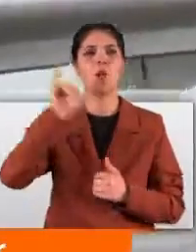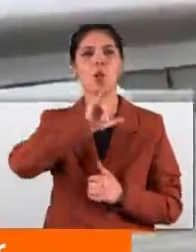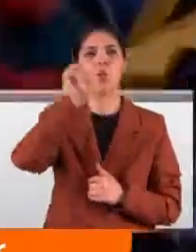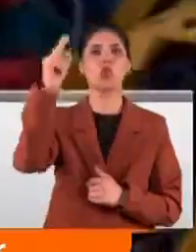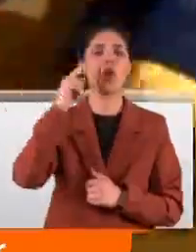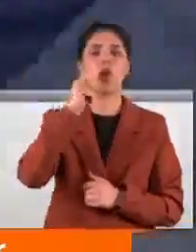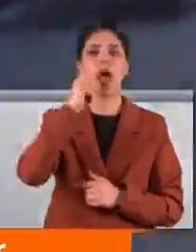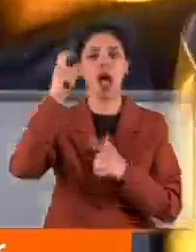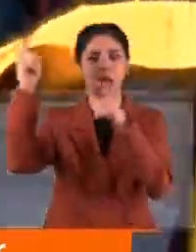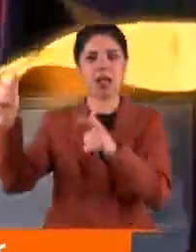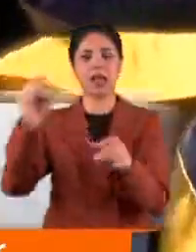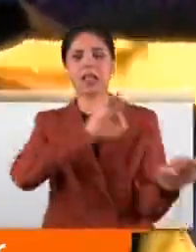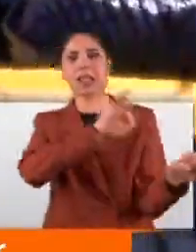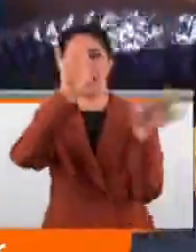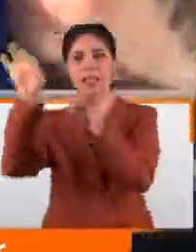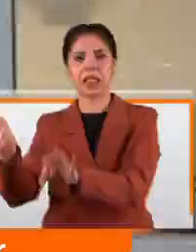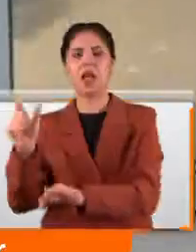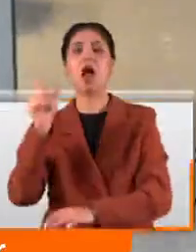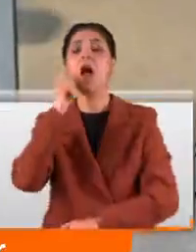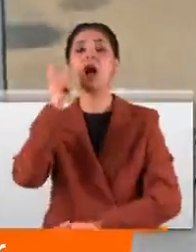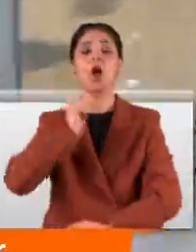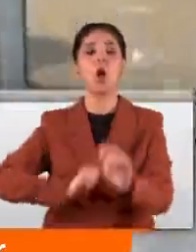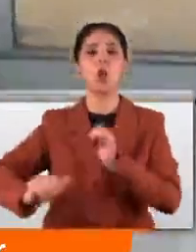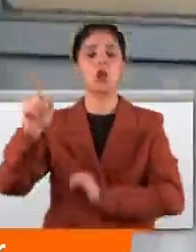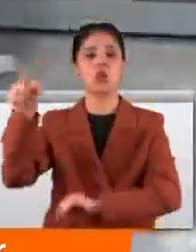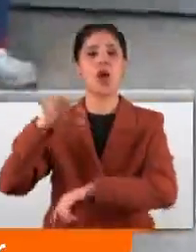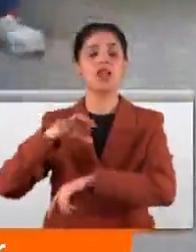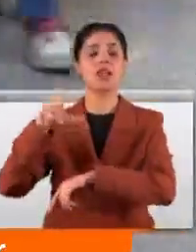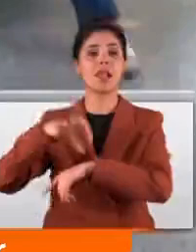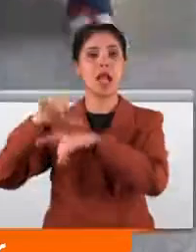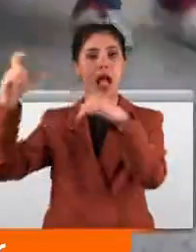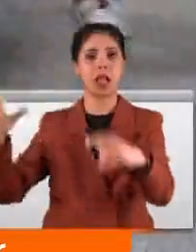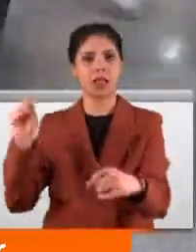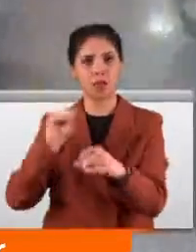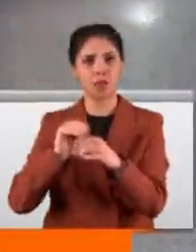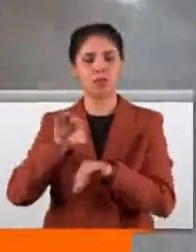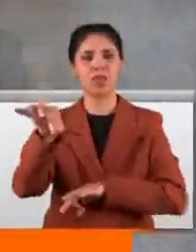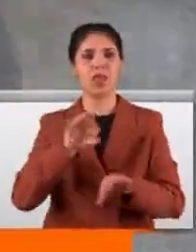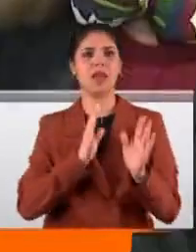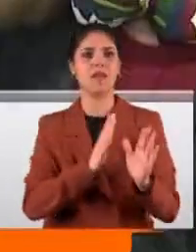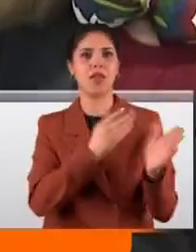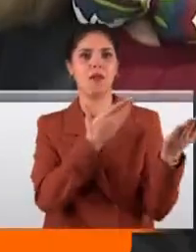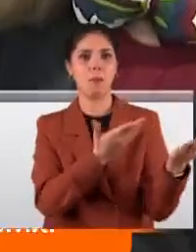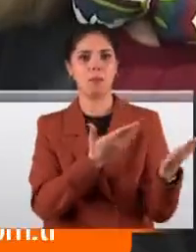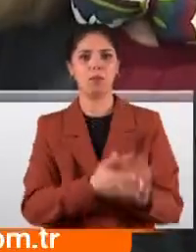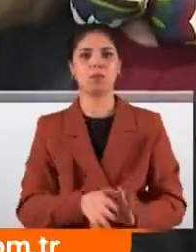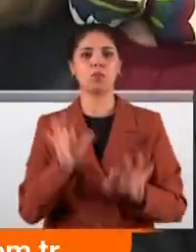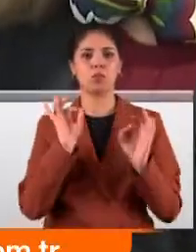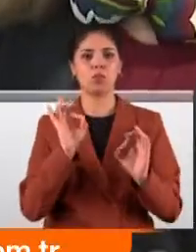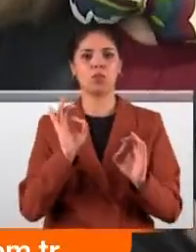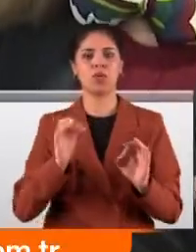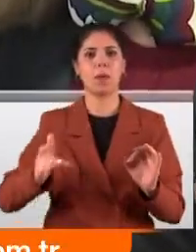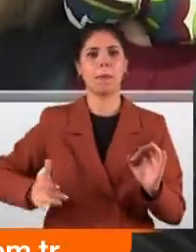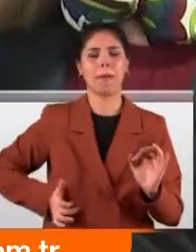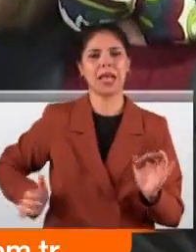uçağıyla Ankara'ya getirilmişti Aleyna. Ankara Üniversitesi Tıp Fakültesi Cebeci Hastanesi'nde tedavisi devam ediyor. Muhtemelen yandan bir